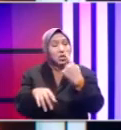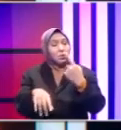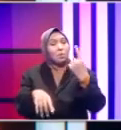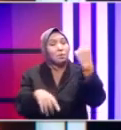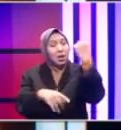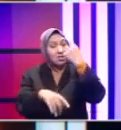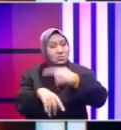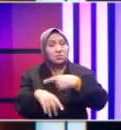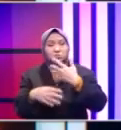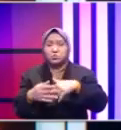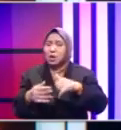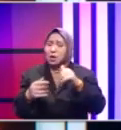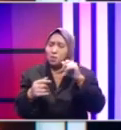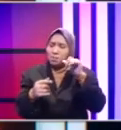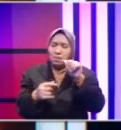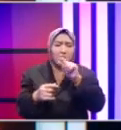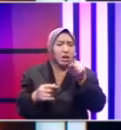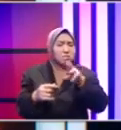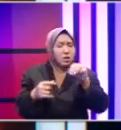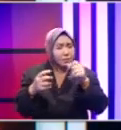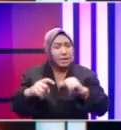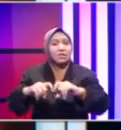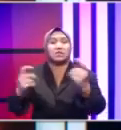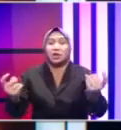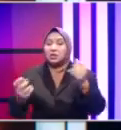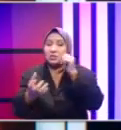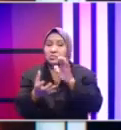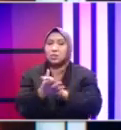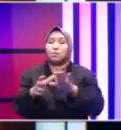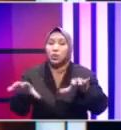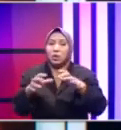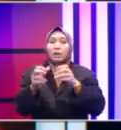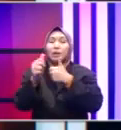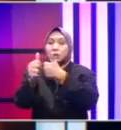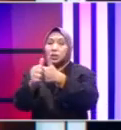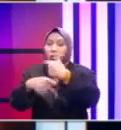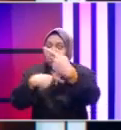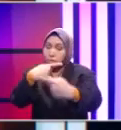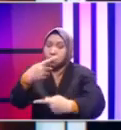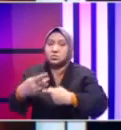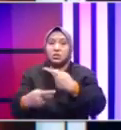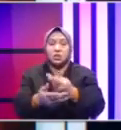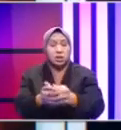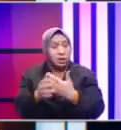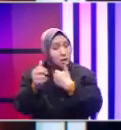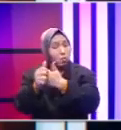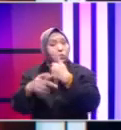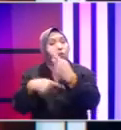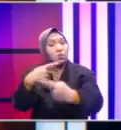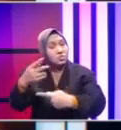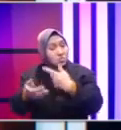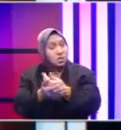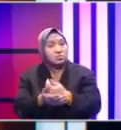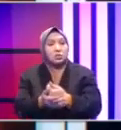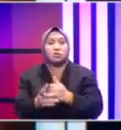memang memang dah berazam Natal akan istri make lakukanlah menyikut presiden lakukan mycocide